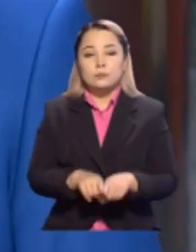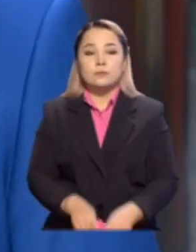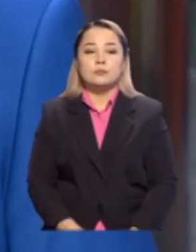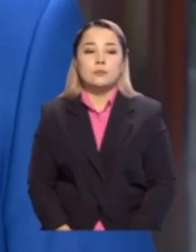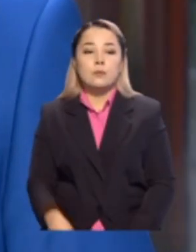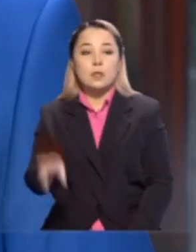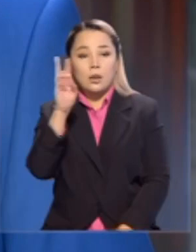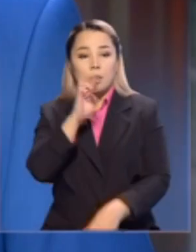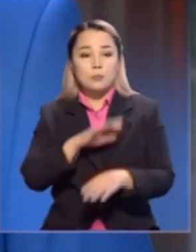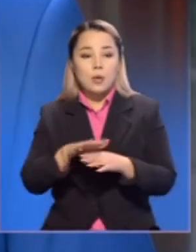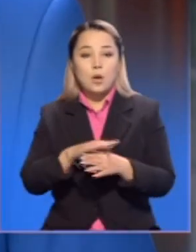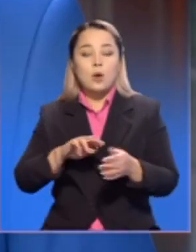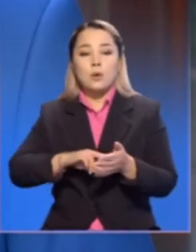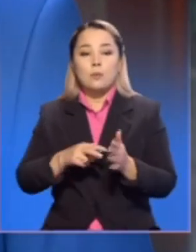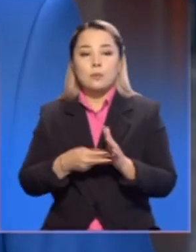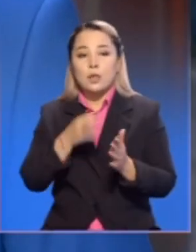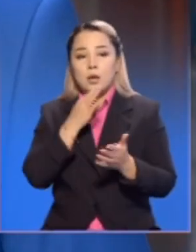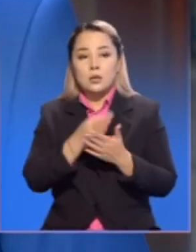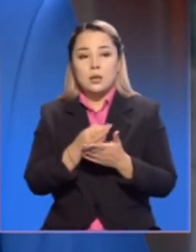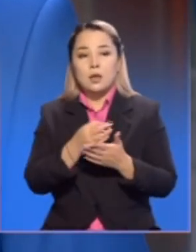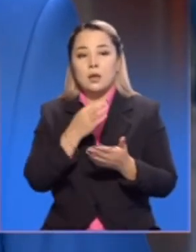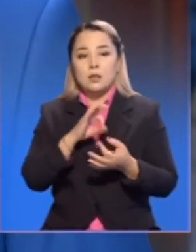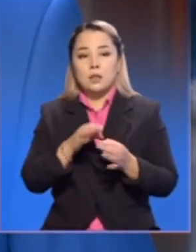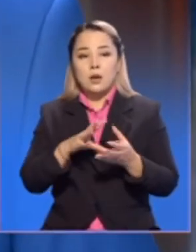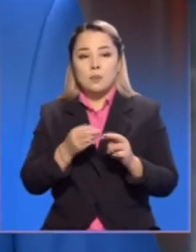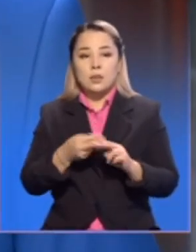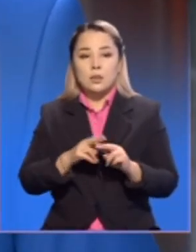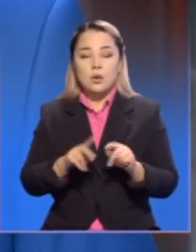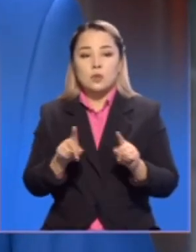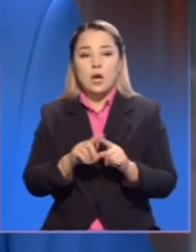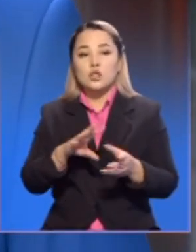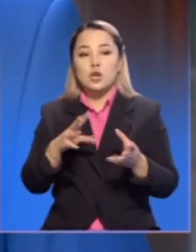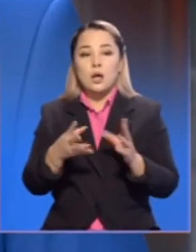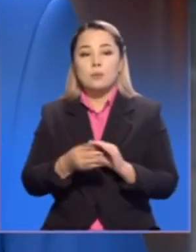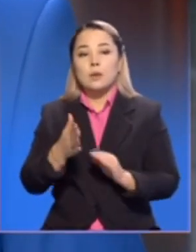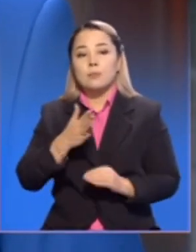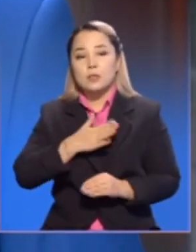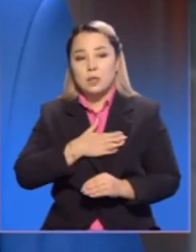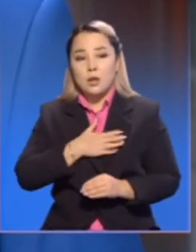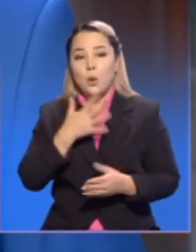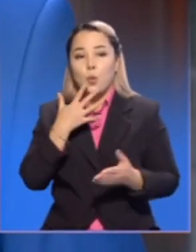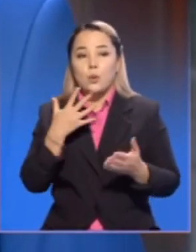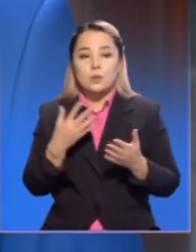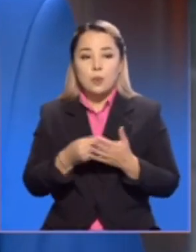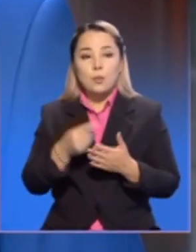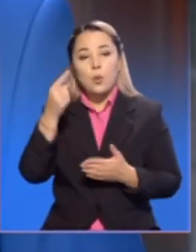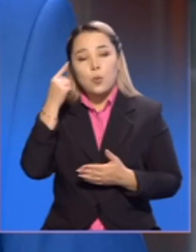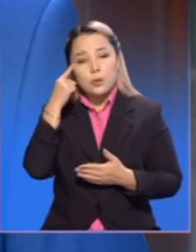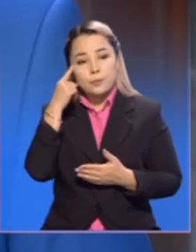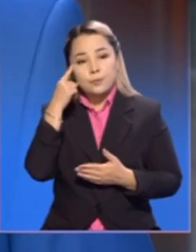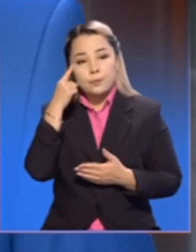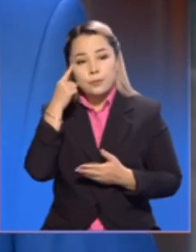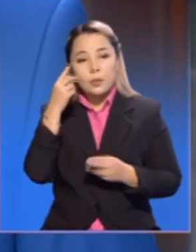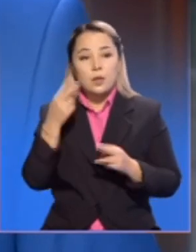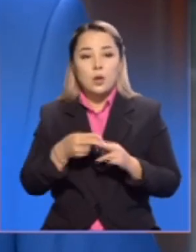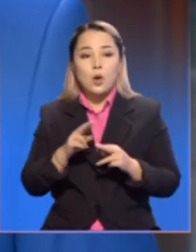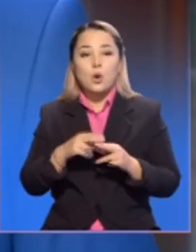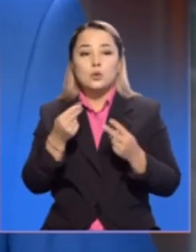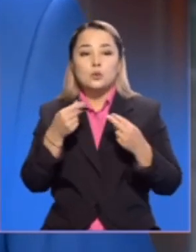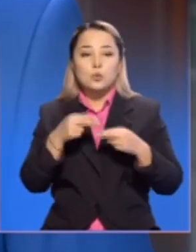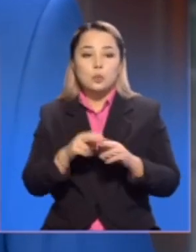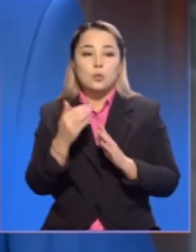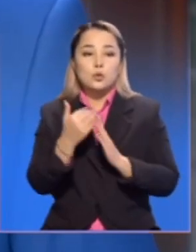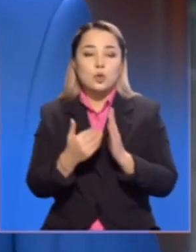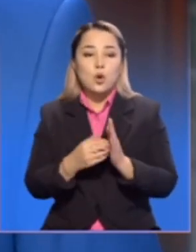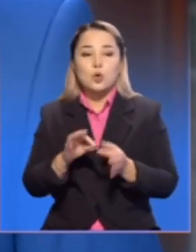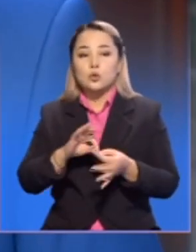Мемлекеттік органдардың жоспарлау жұмысының қисықтығы деп есептеймін. Ал жалпы менің өзімнің ойым, ол субсидия